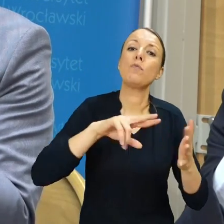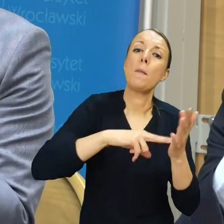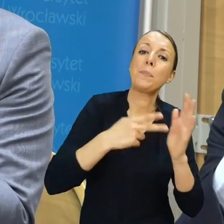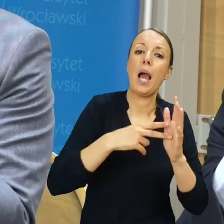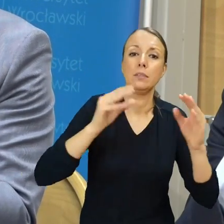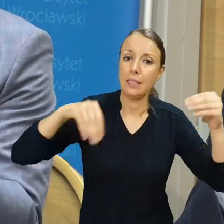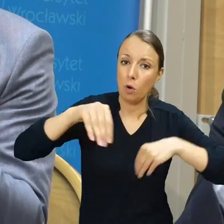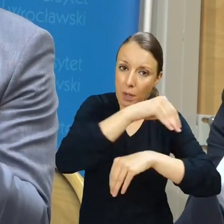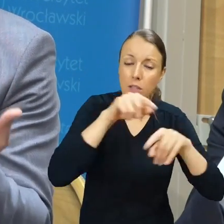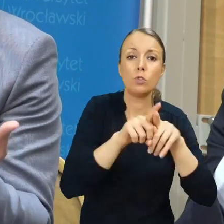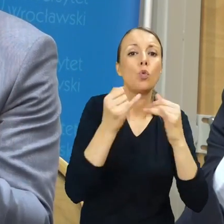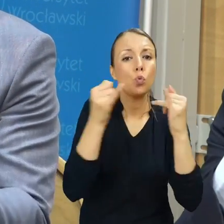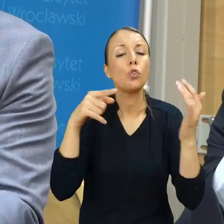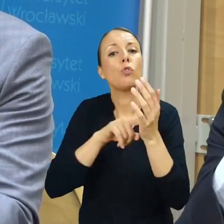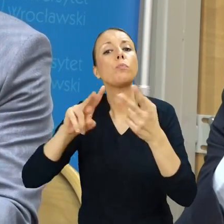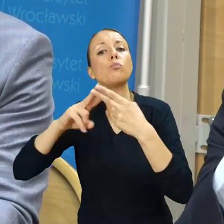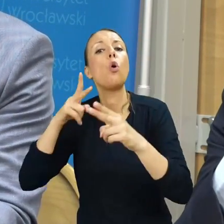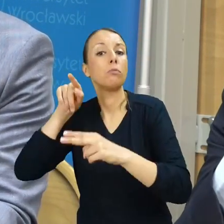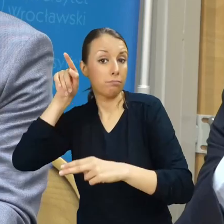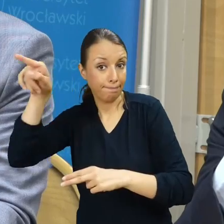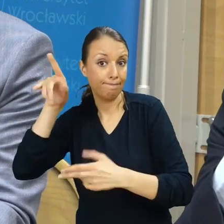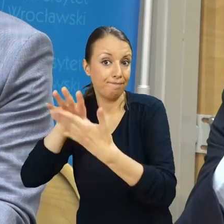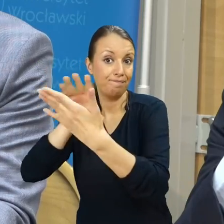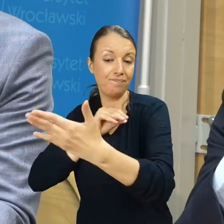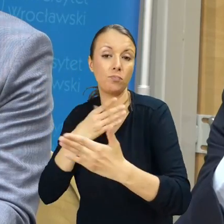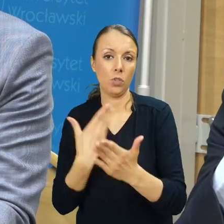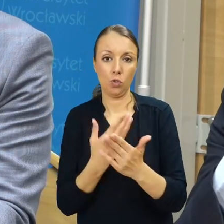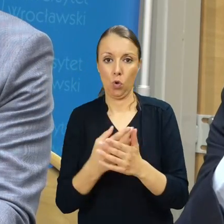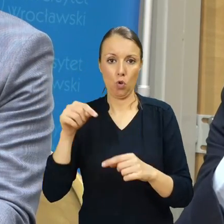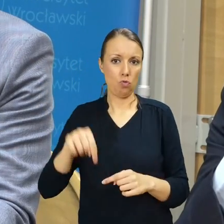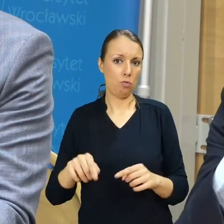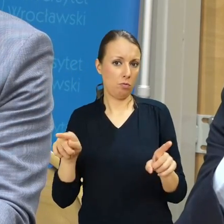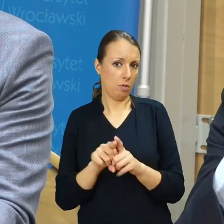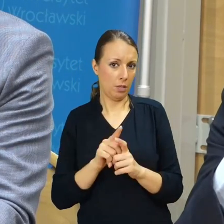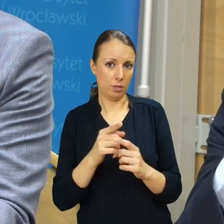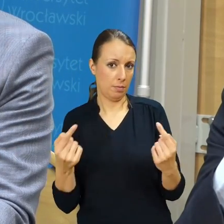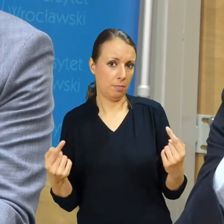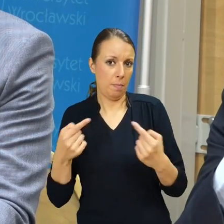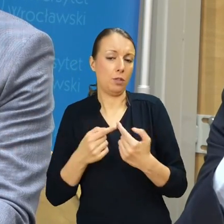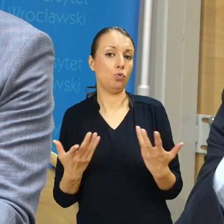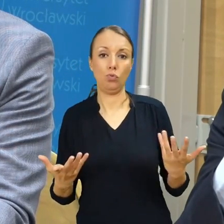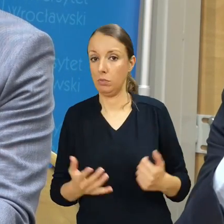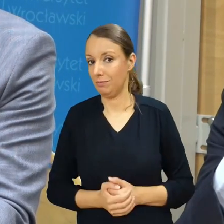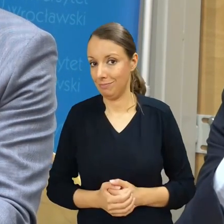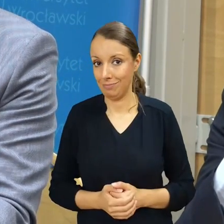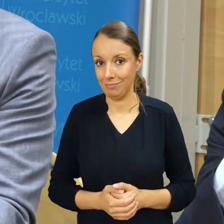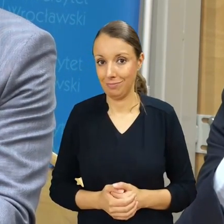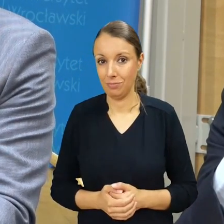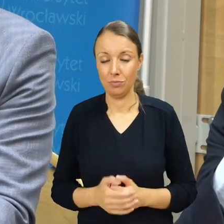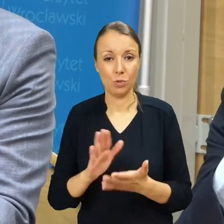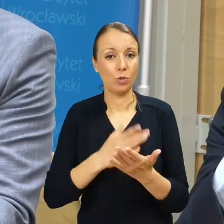czynności. Czerpiemy z tego. Dlaczego by tutaj nie, z tego też nie wyprowadzić tej normy dozwalającej na skargę? W